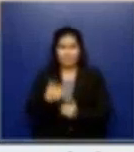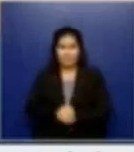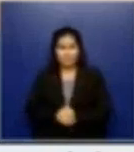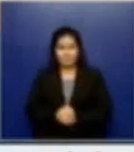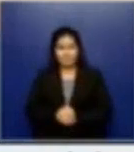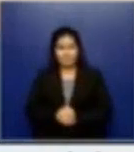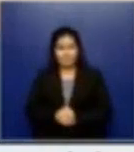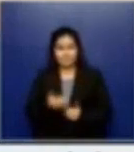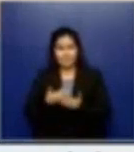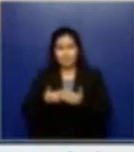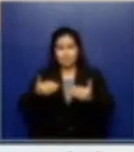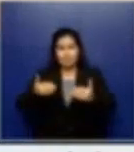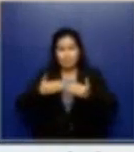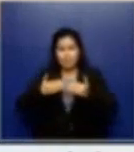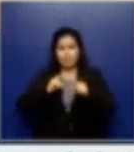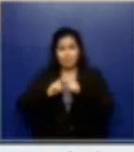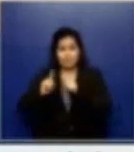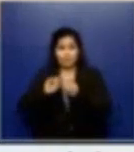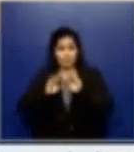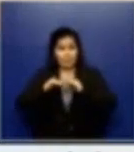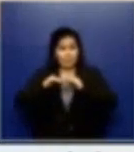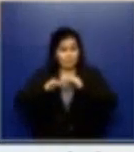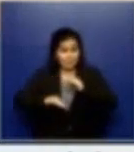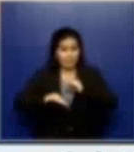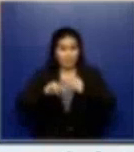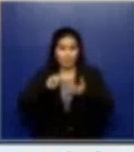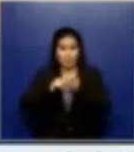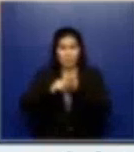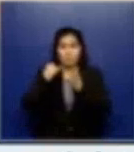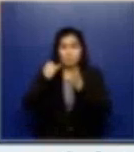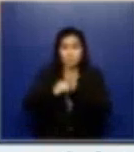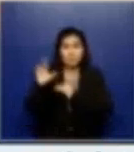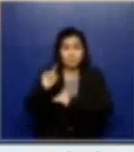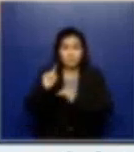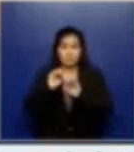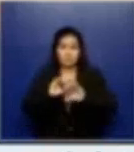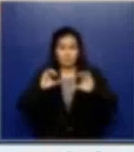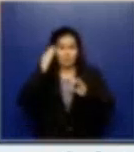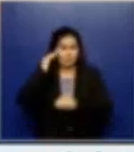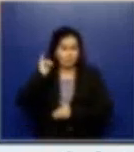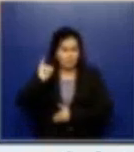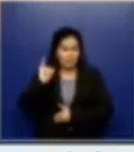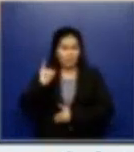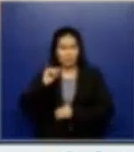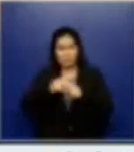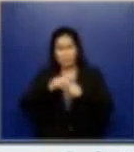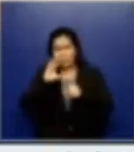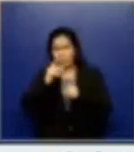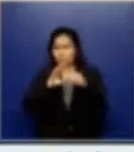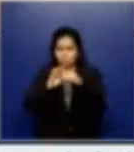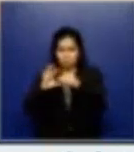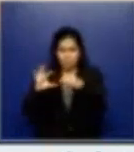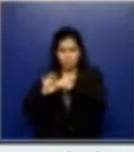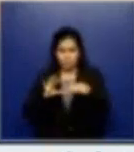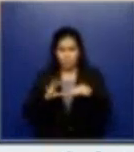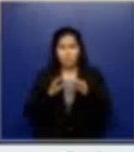ดเก็บรายได้ต่ำกว่าประมาณการเนี่ยมันไม่ใช่เกิดจากรัฐบาลยิ่งลักษณ์ไม่ได้เกิดจากน้ำมันโลกแ